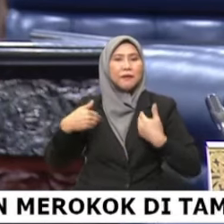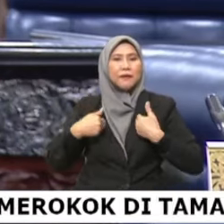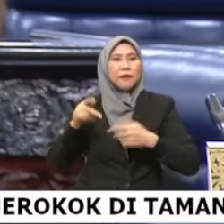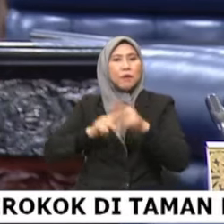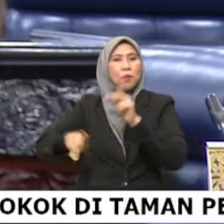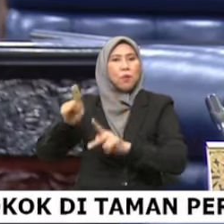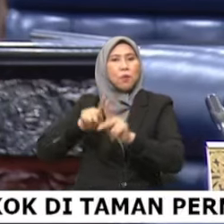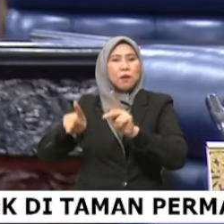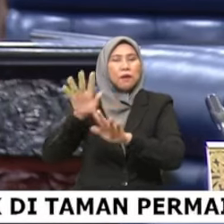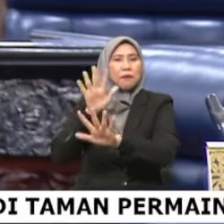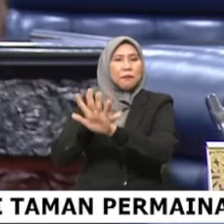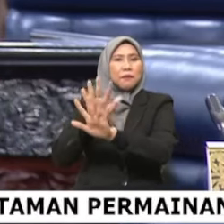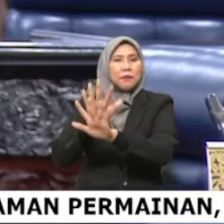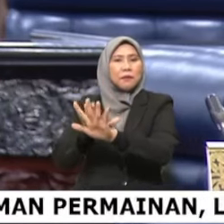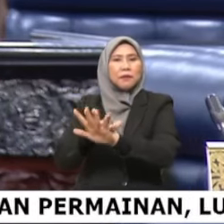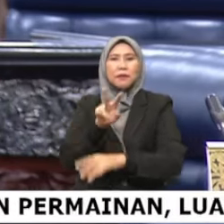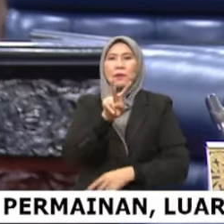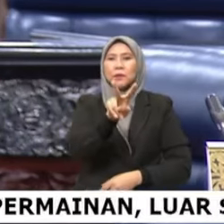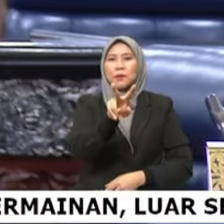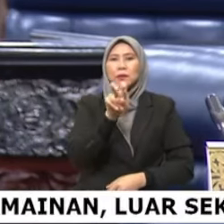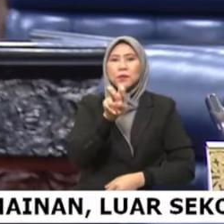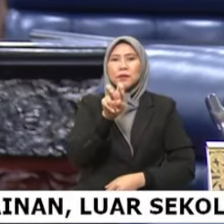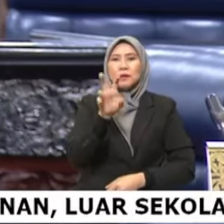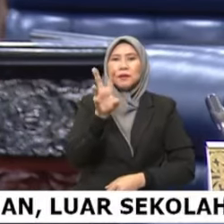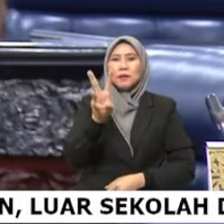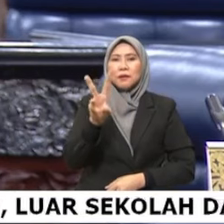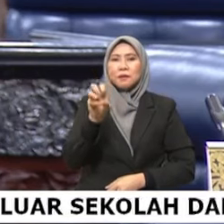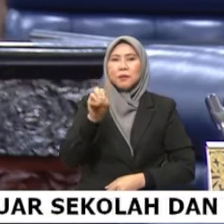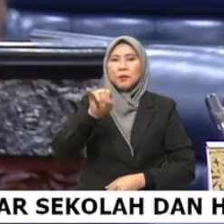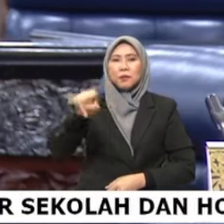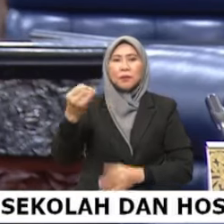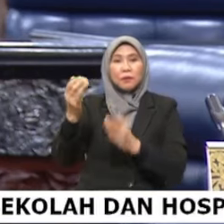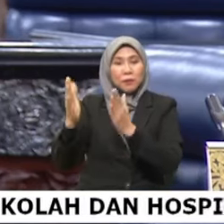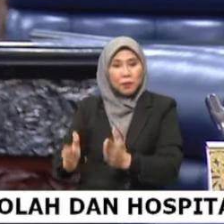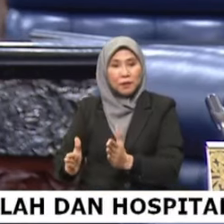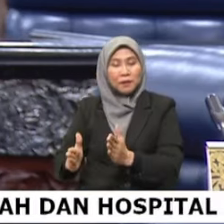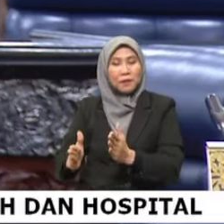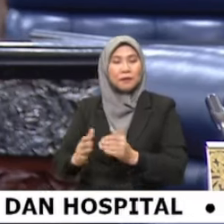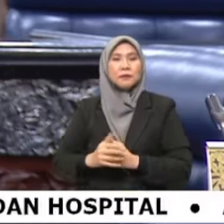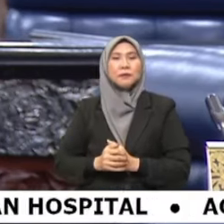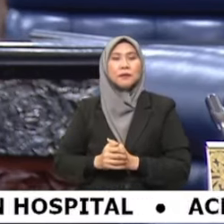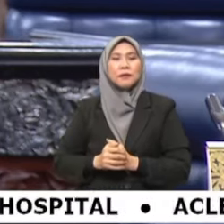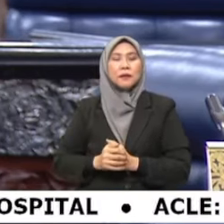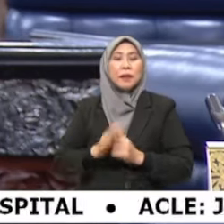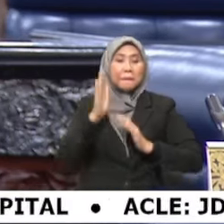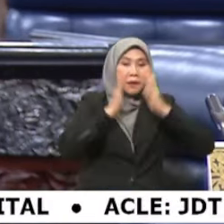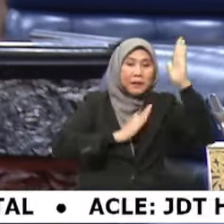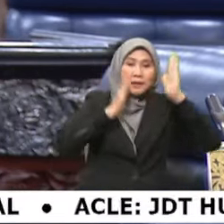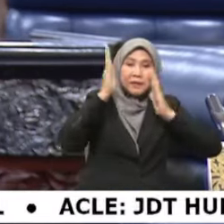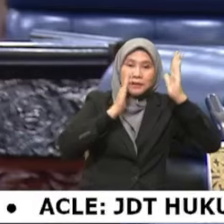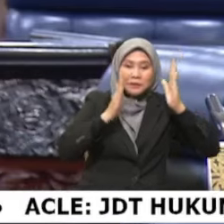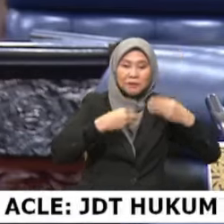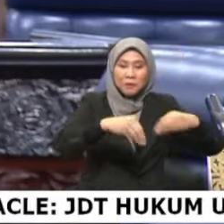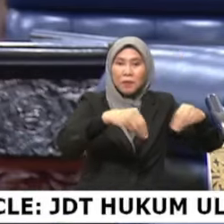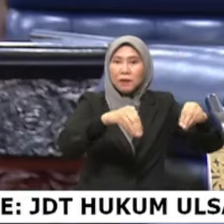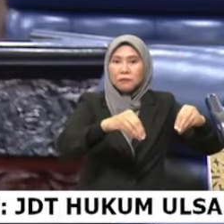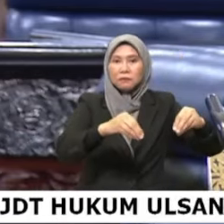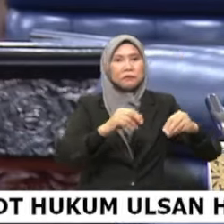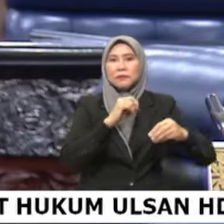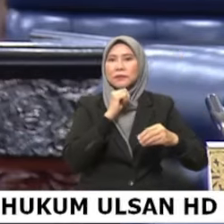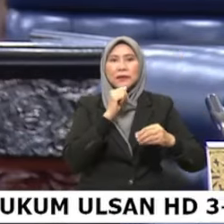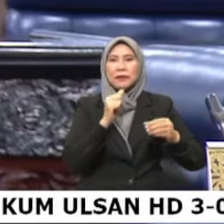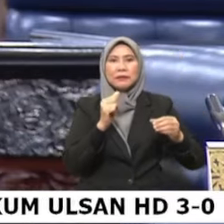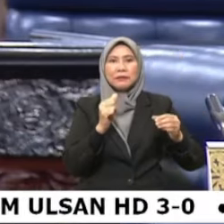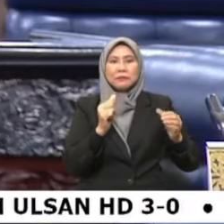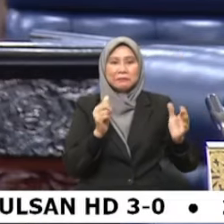penduduk seramai 260 juta orang. Tapi pasaran tempatan Malaysia tidak sebesar